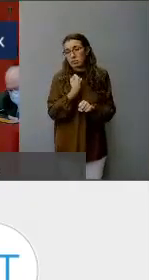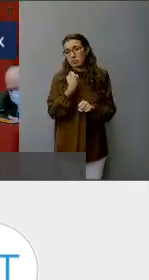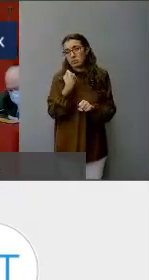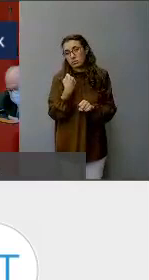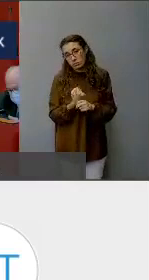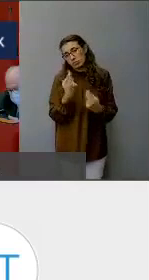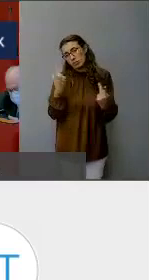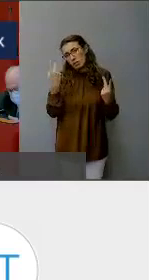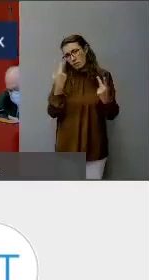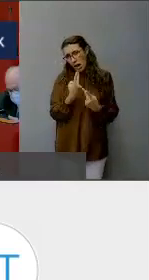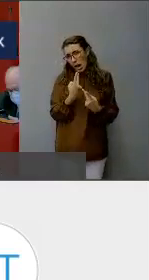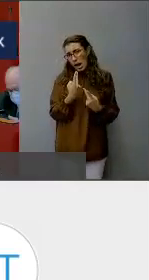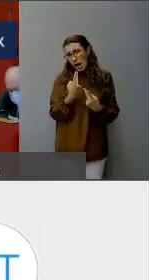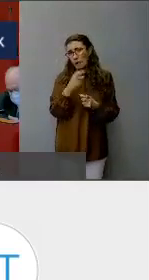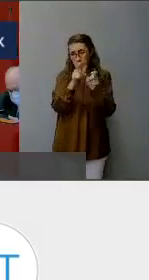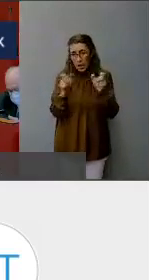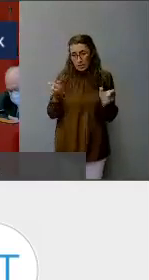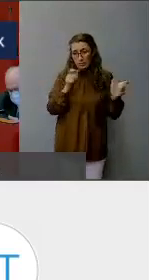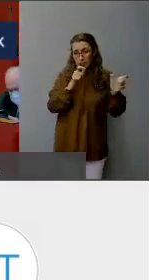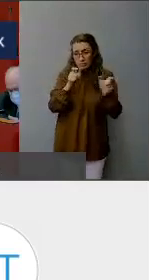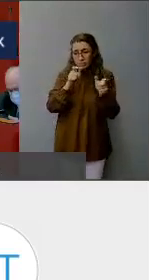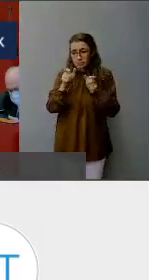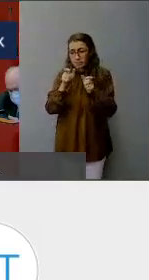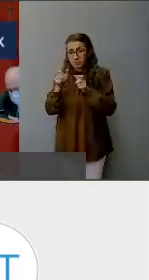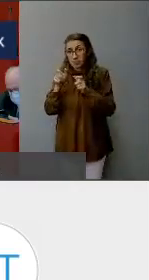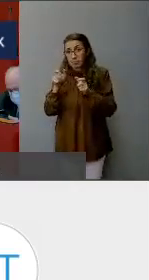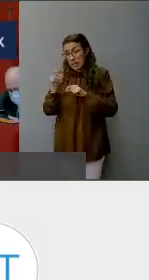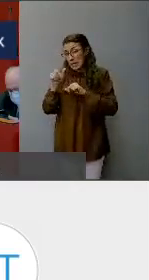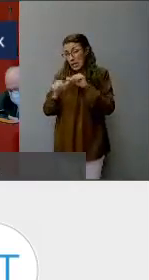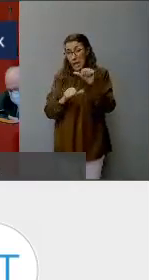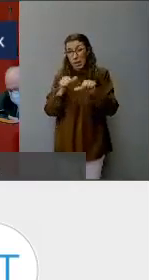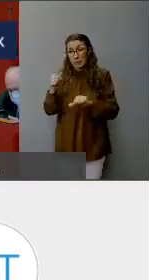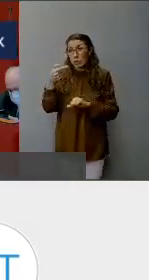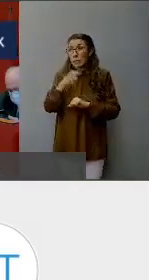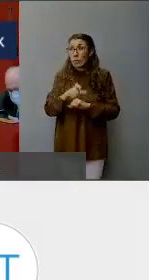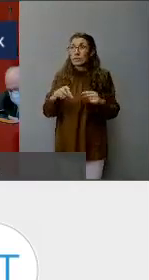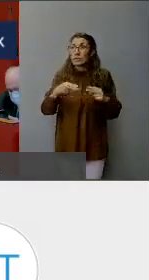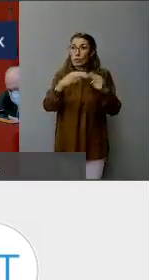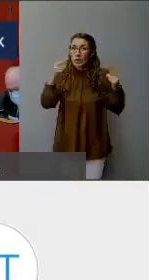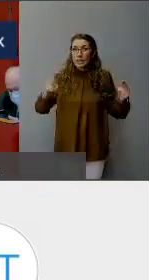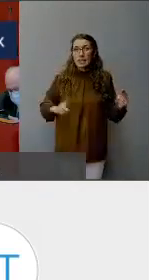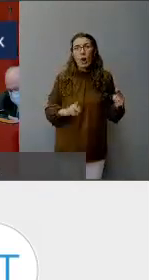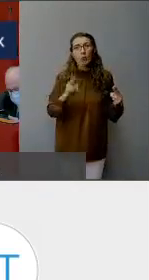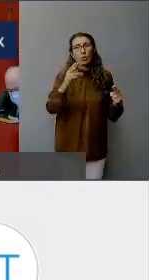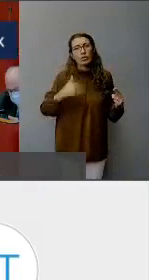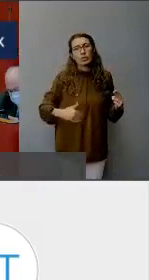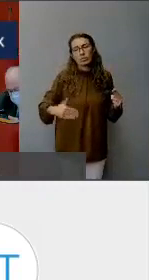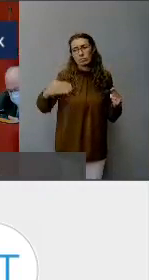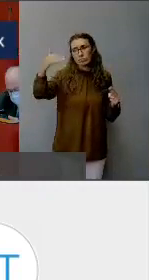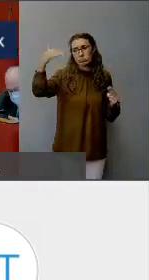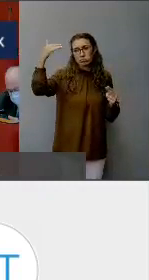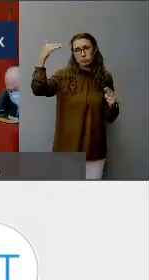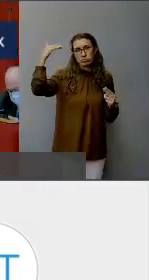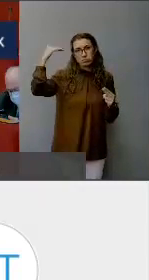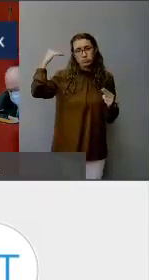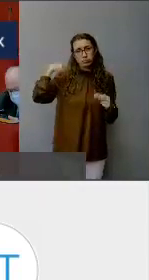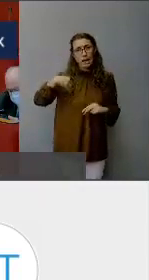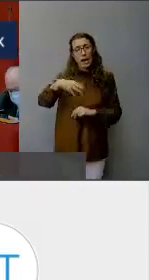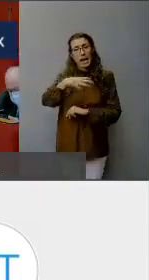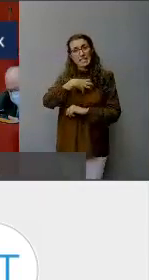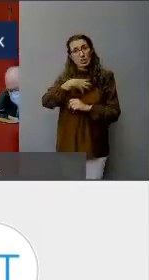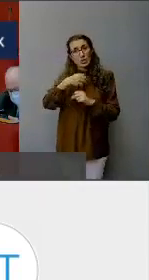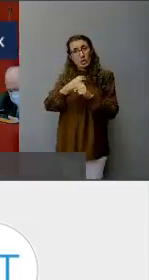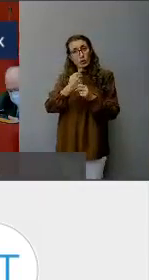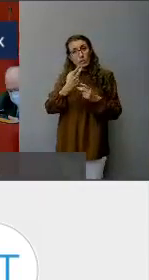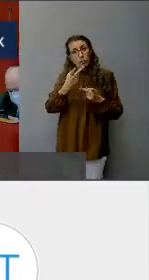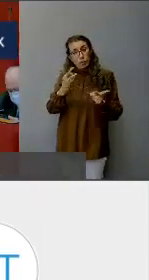cambiati anche gli interlocutori ricordo che il taglio del nastro fu fatto ancora quando l'assessore lavori pubblici